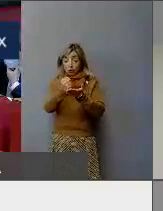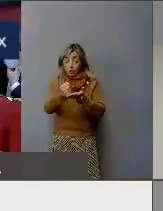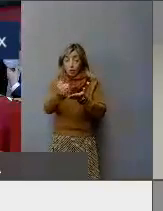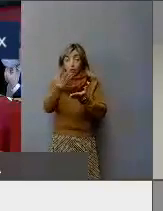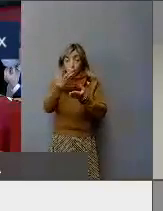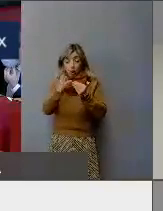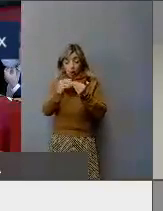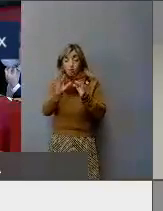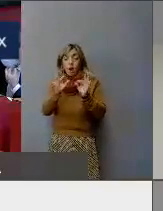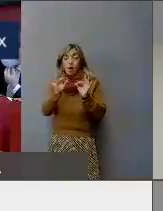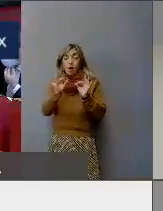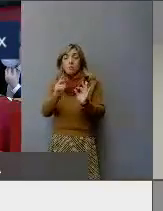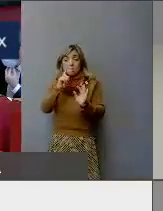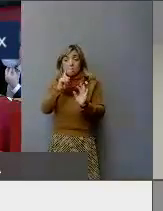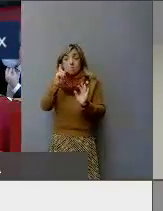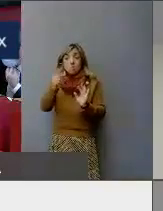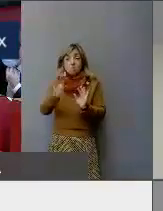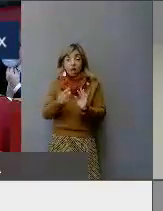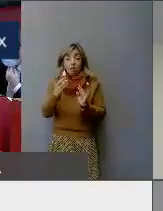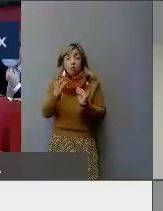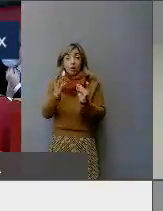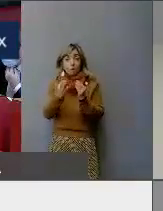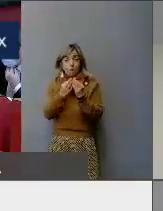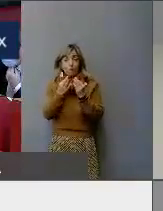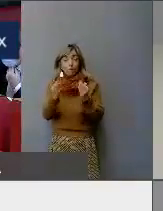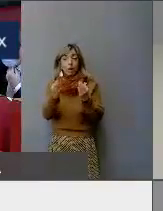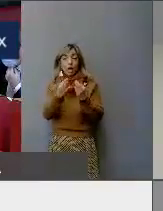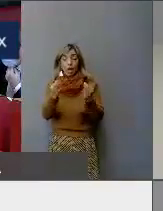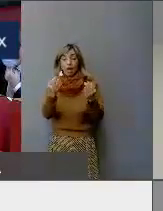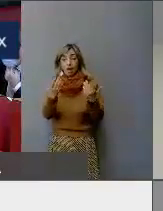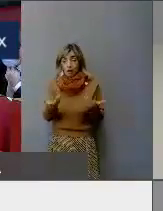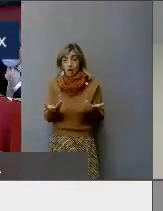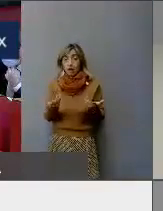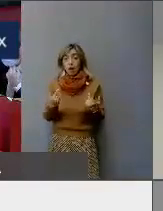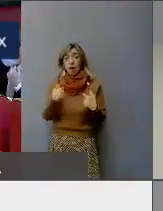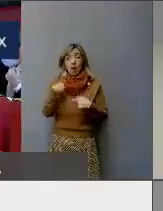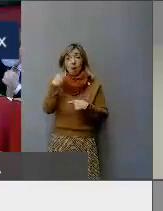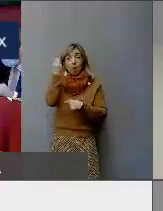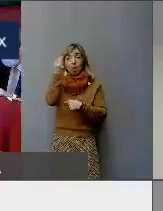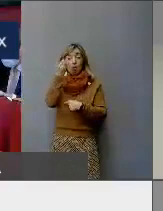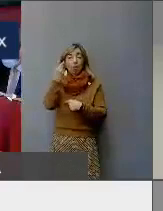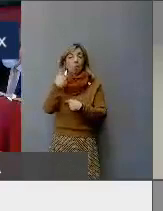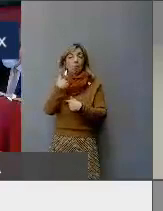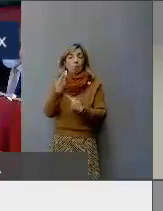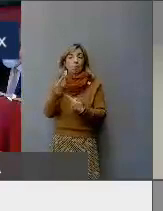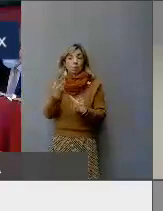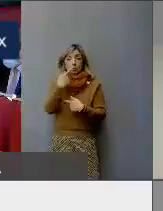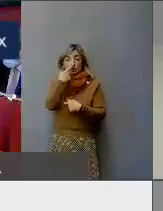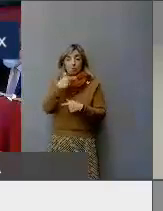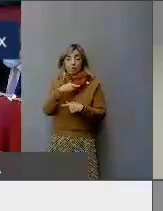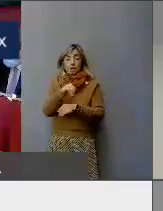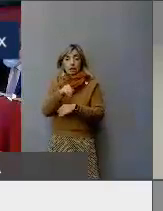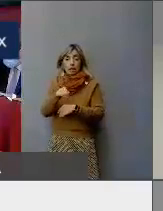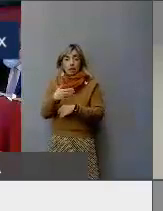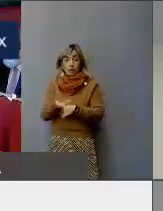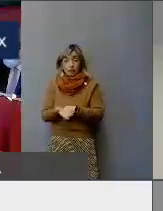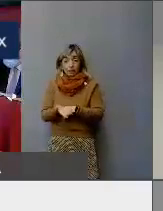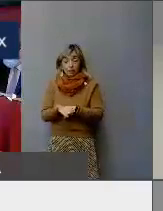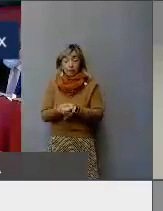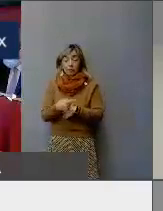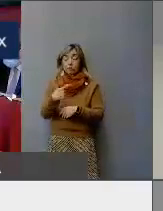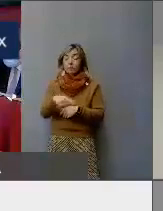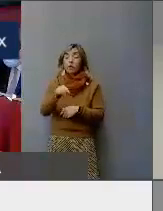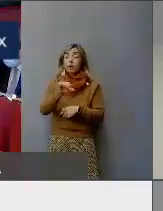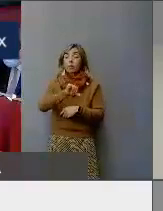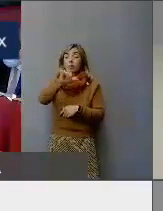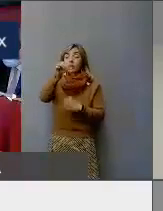credo che sia un atteggiamento ostativo quindi il primo ordine del giorno ea un ordine del giorno che